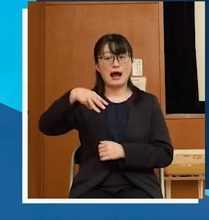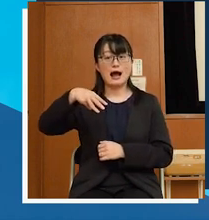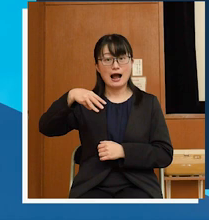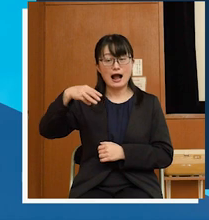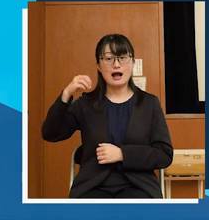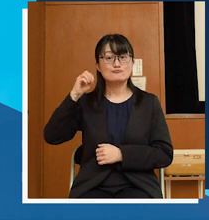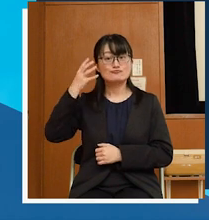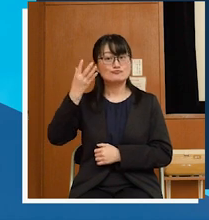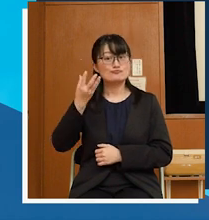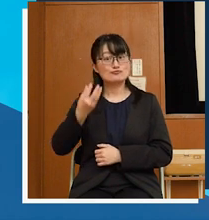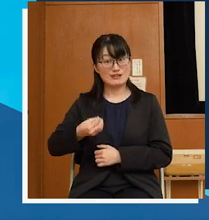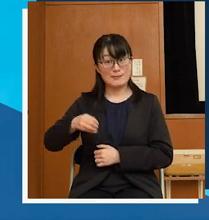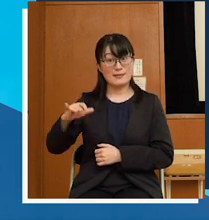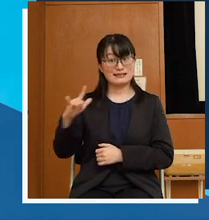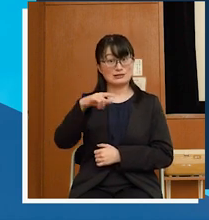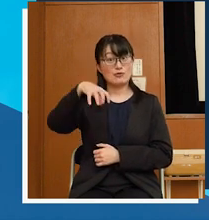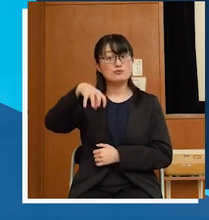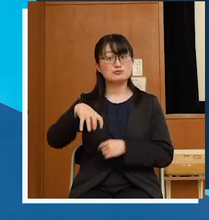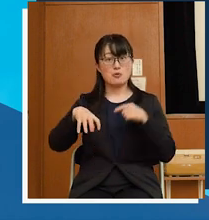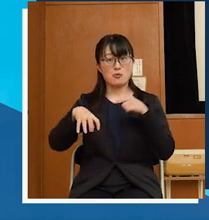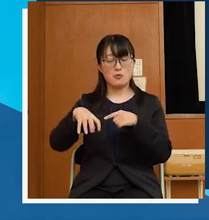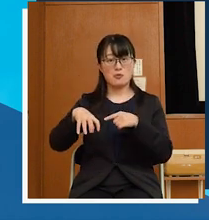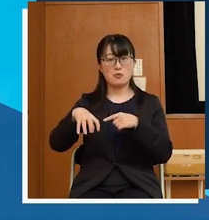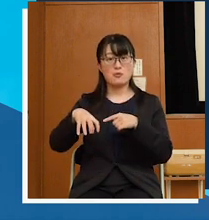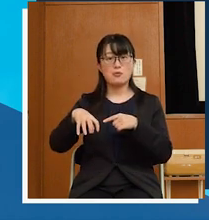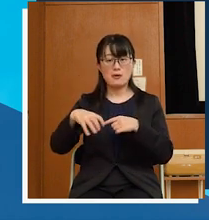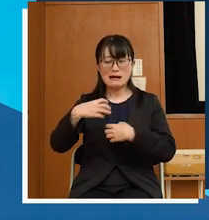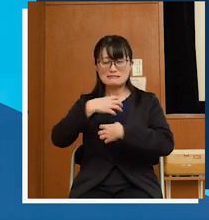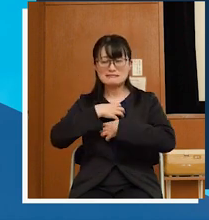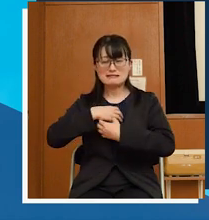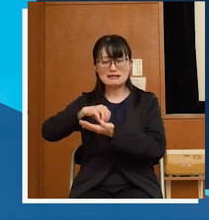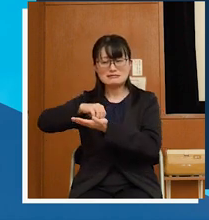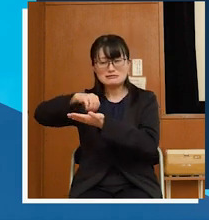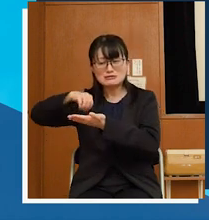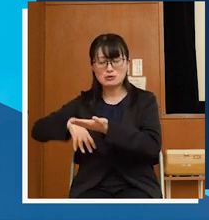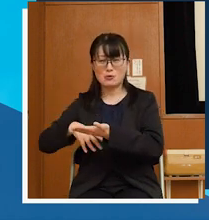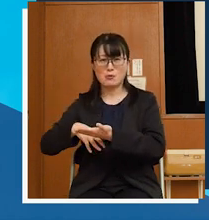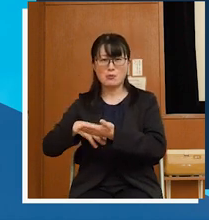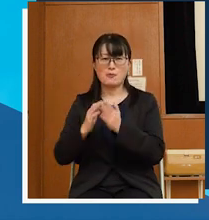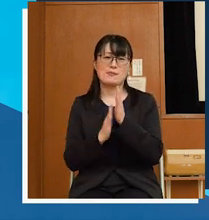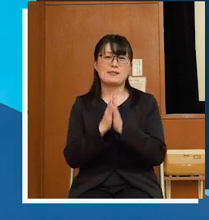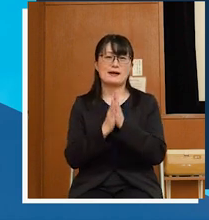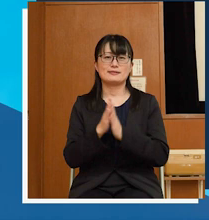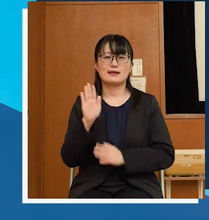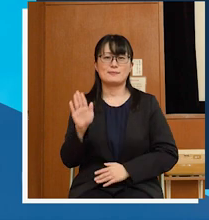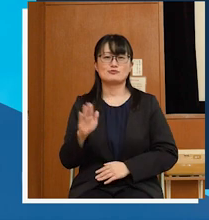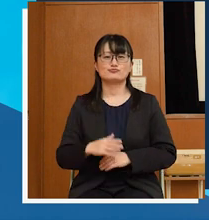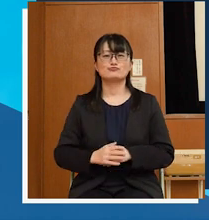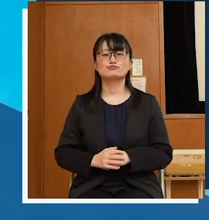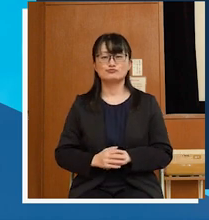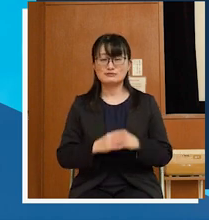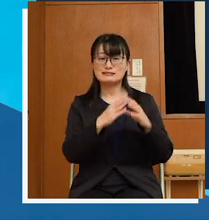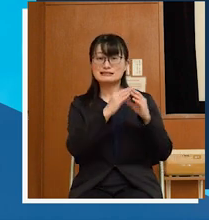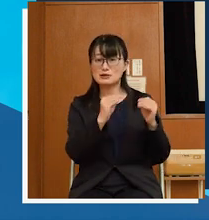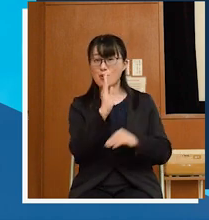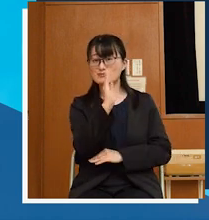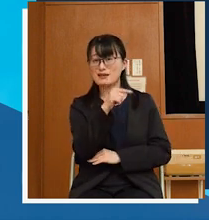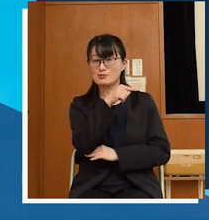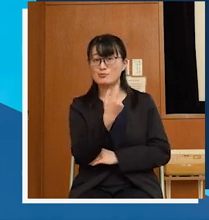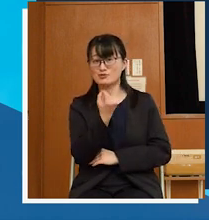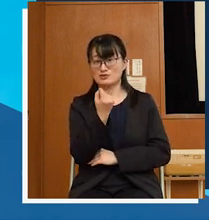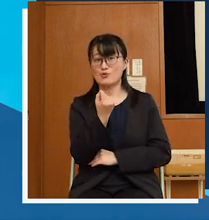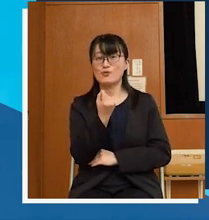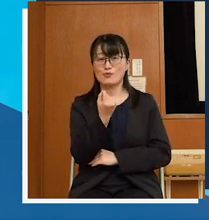多くの県民も1日も早い危険性の除去を願っていますそれは日本政府も同じです不天満の1日も早い